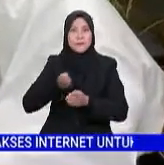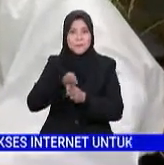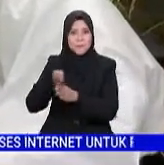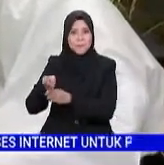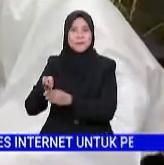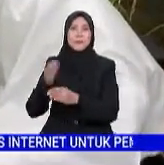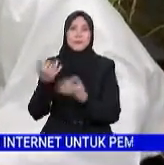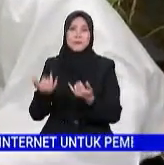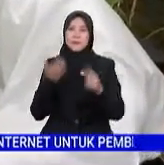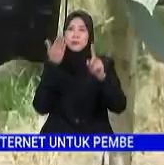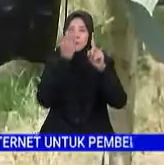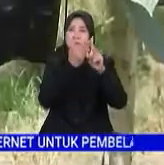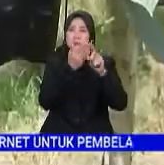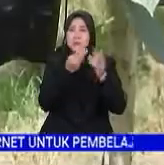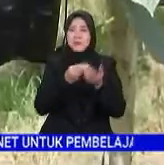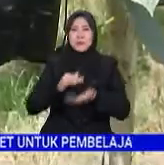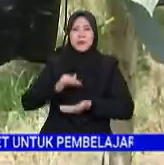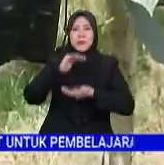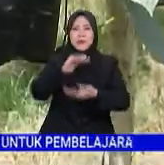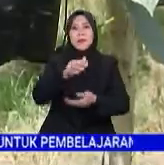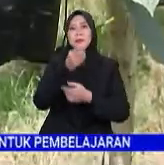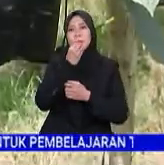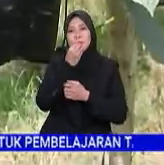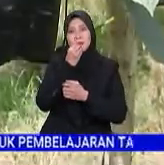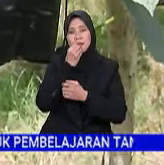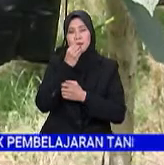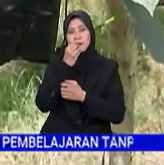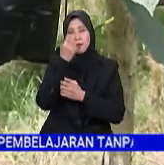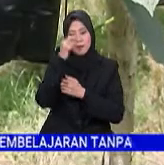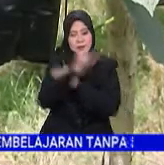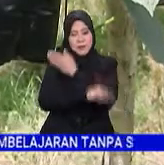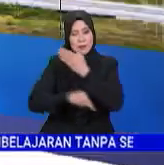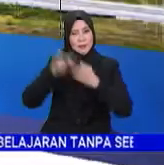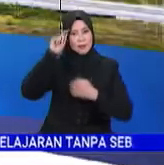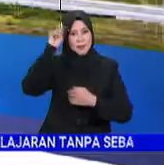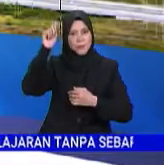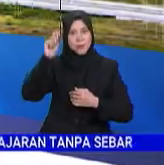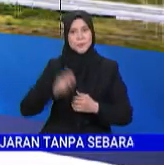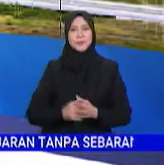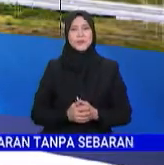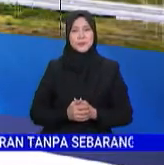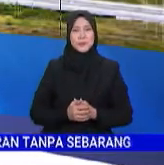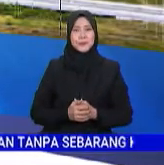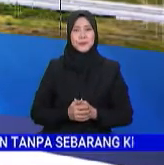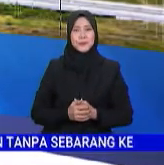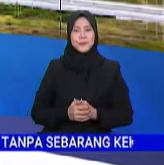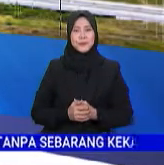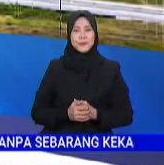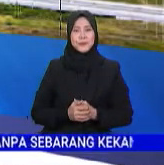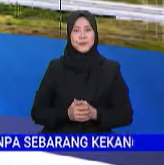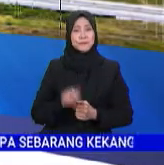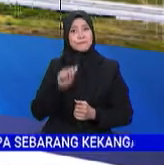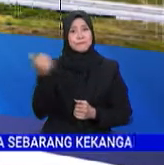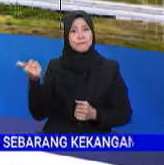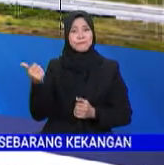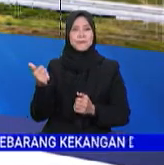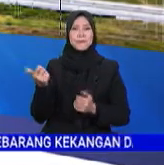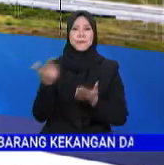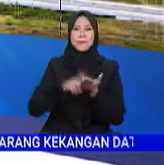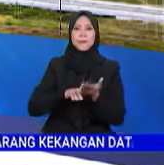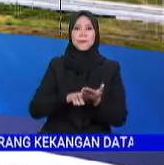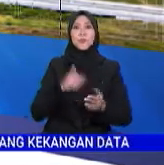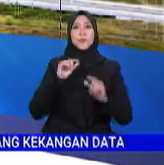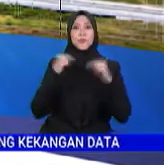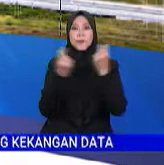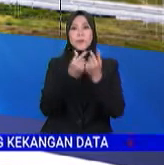menjadi penyumbang utama dalam membekalkan sumber makanan di negeri ini. Baik, dalam perkembangan lain, golongan belia di